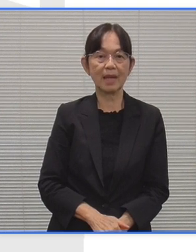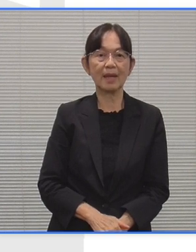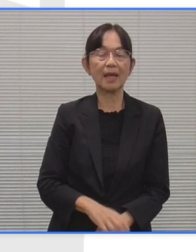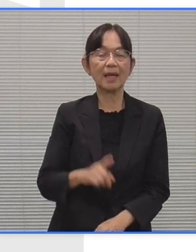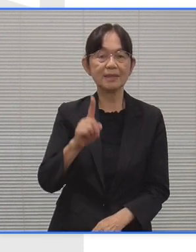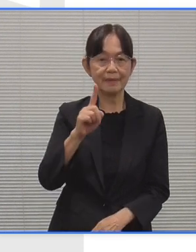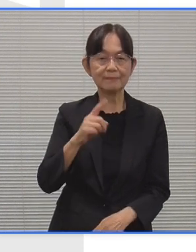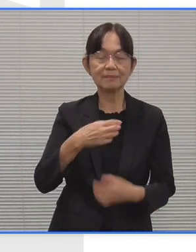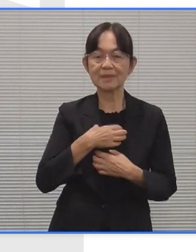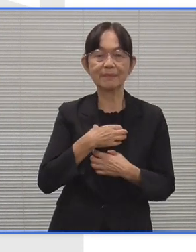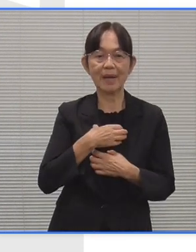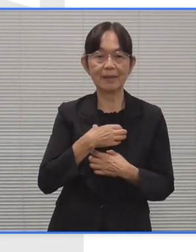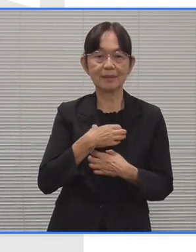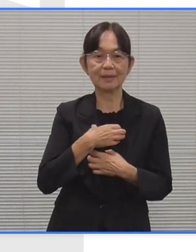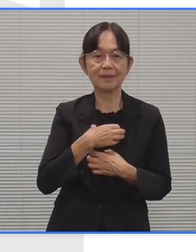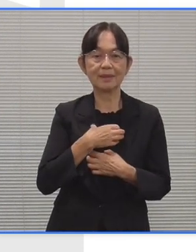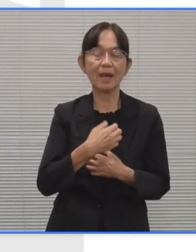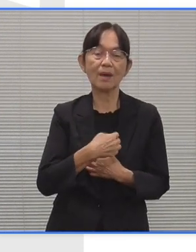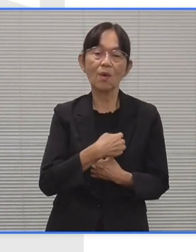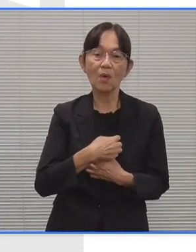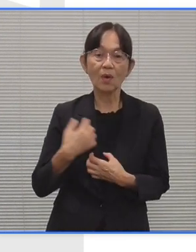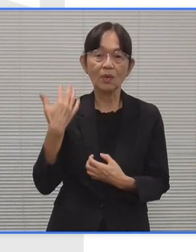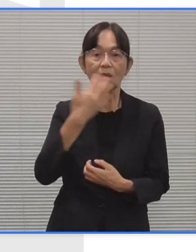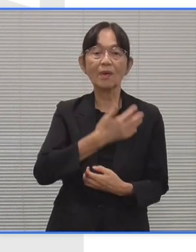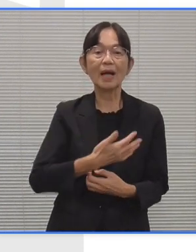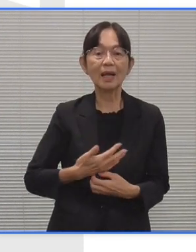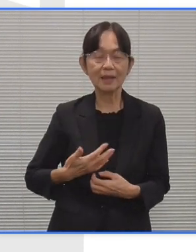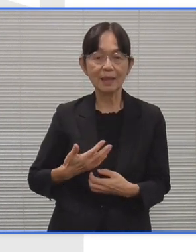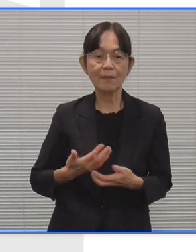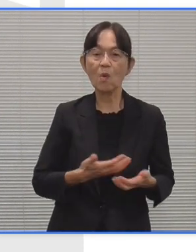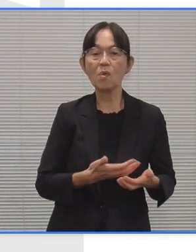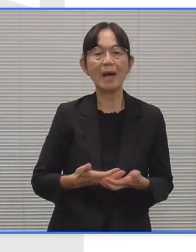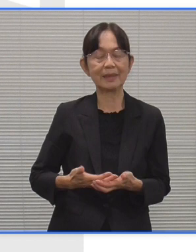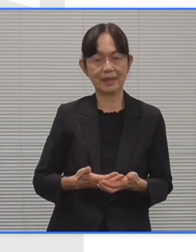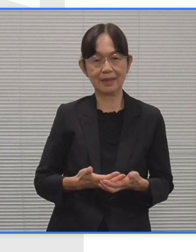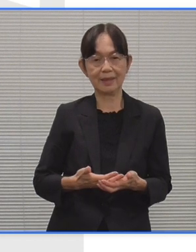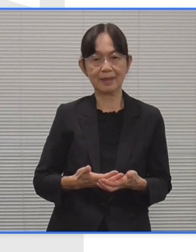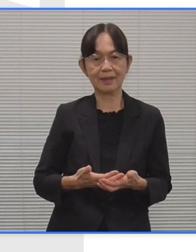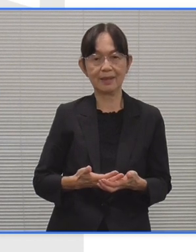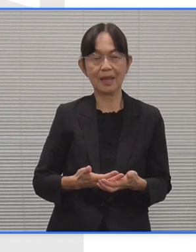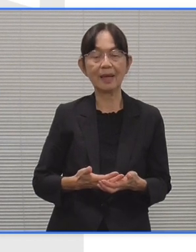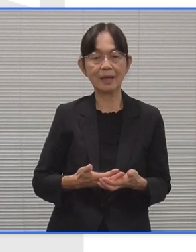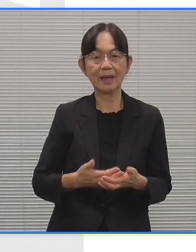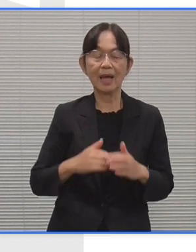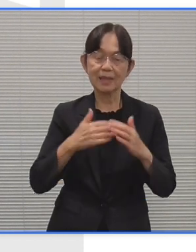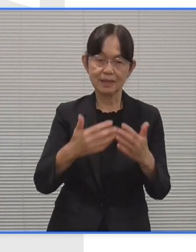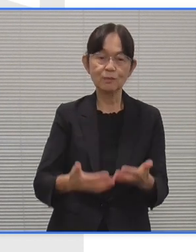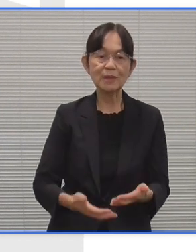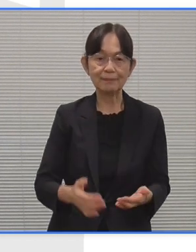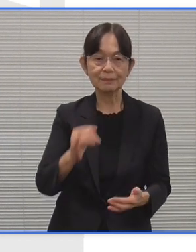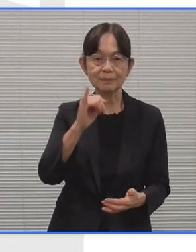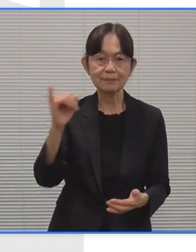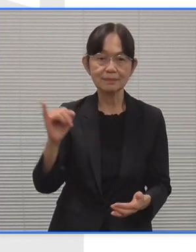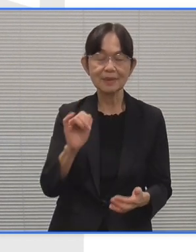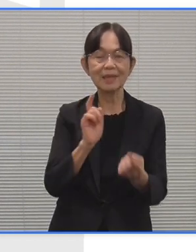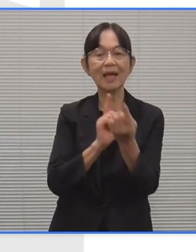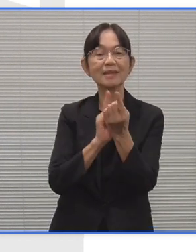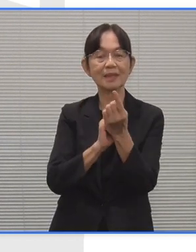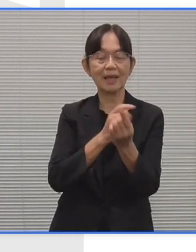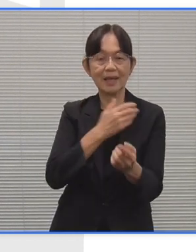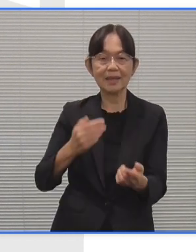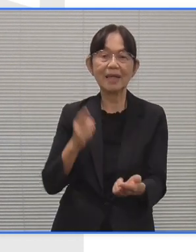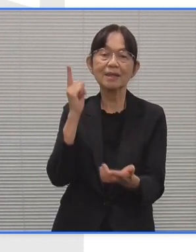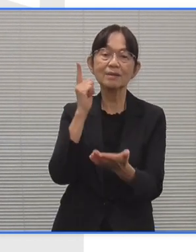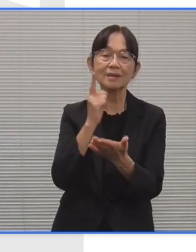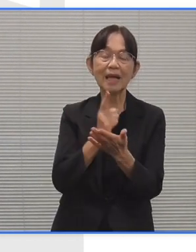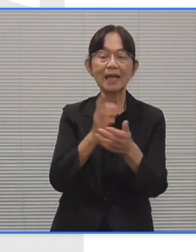番こう心配な心も体も不安定になる妊婦さんに対してできるだけ